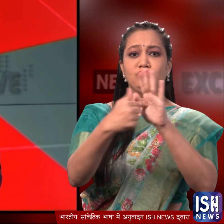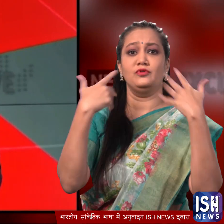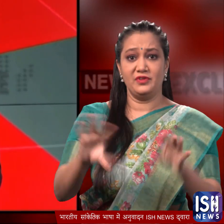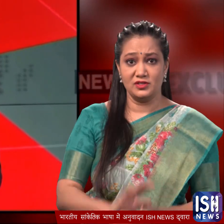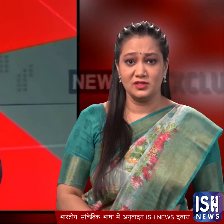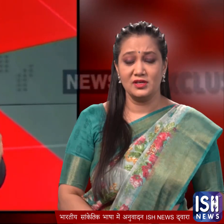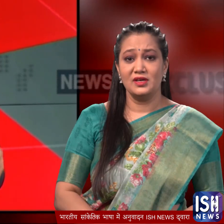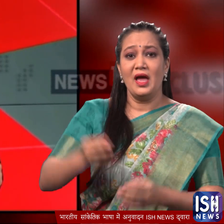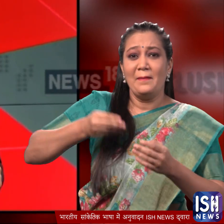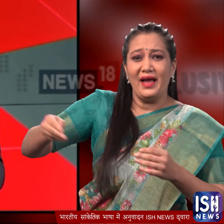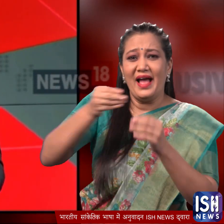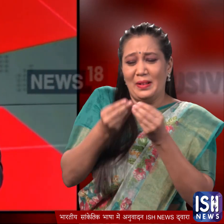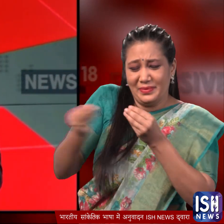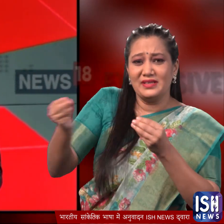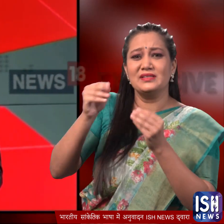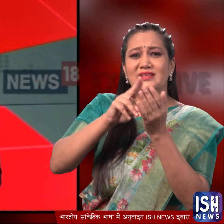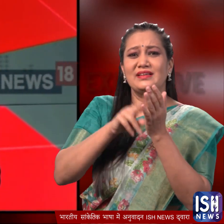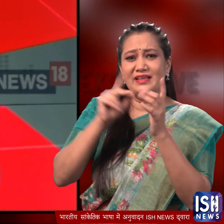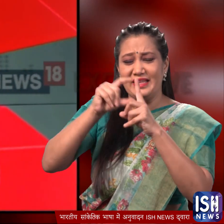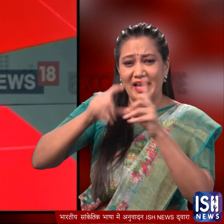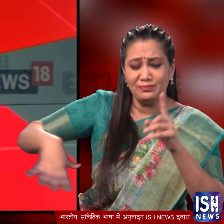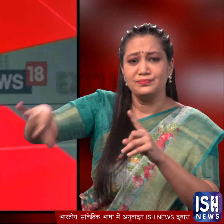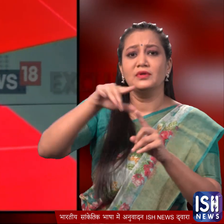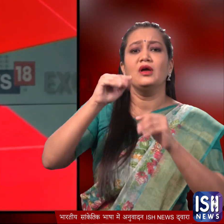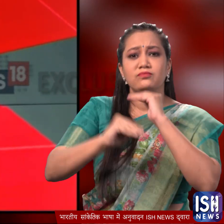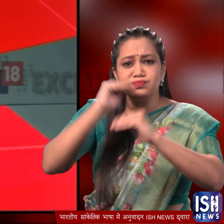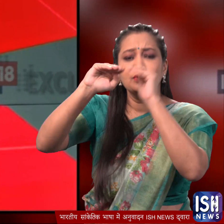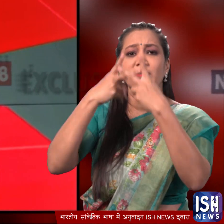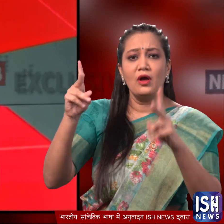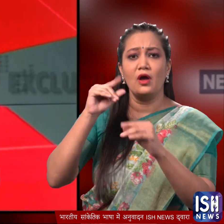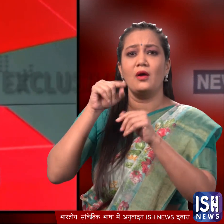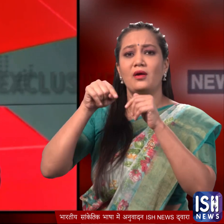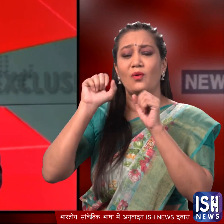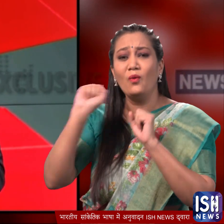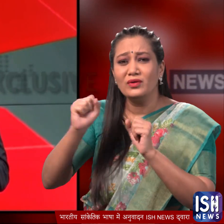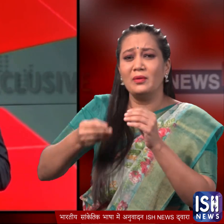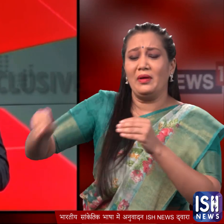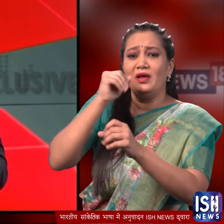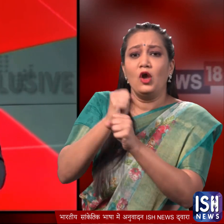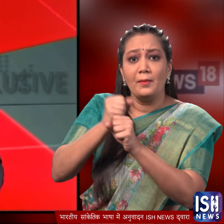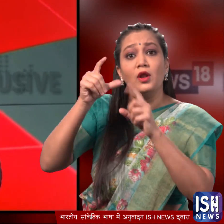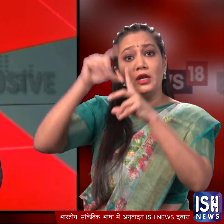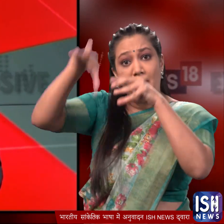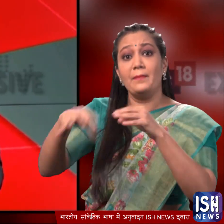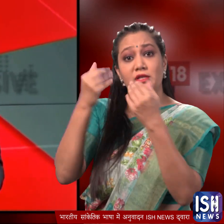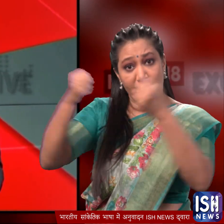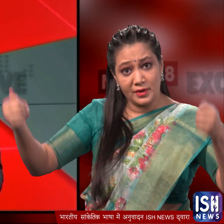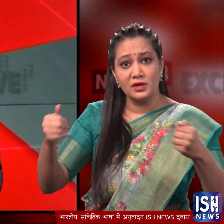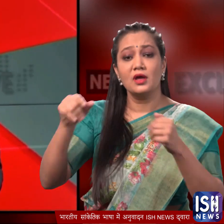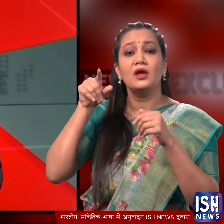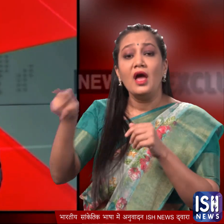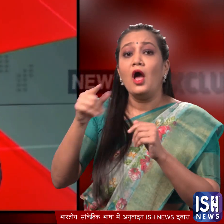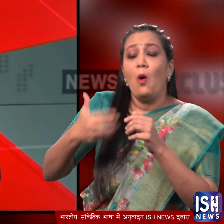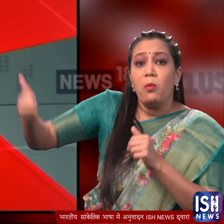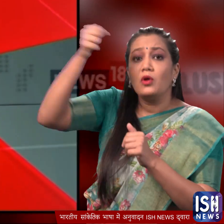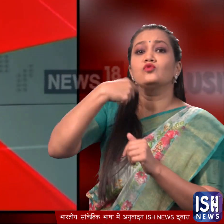ताकत दिखा दी। बंगाल की खाड़ी के किनारे मौजूद इस शहर के विकास के लिए पश्चिम बंगाल की सरकार ने एक अलग विभाग बनाया है, जिसके